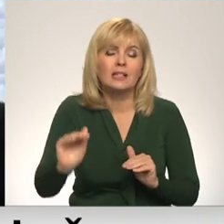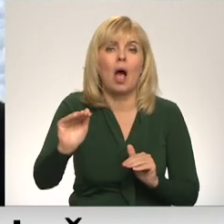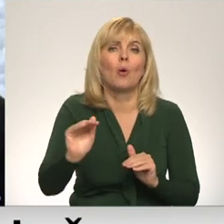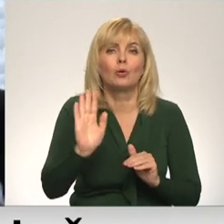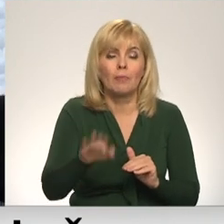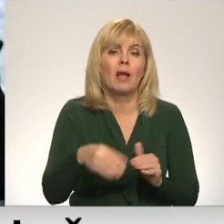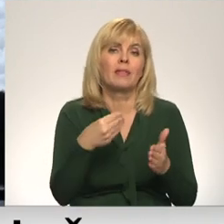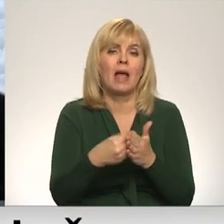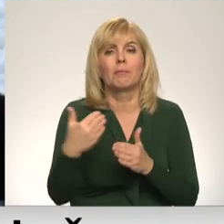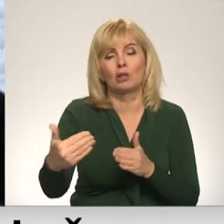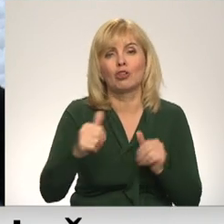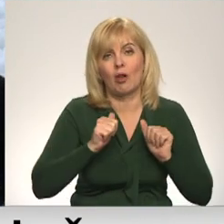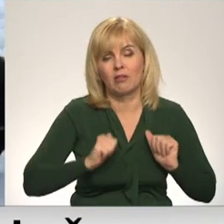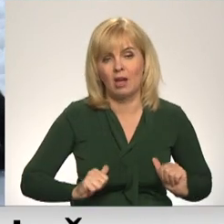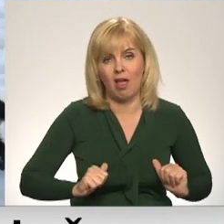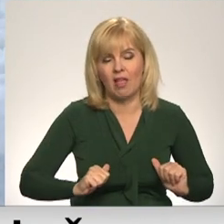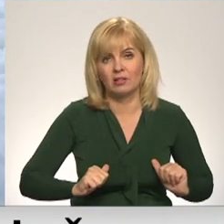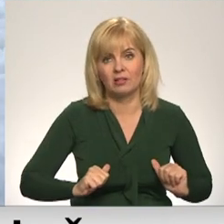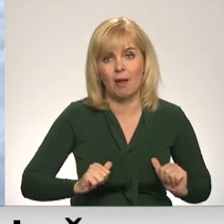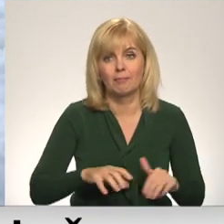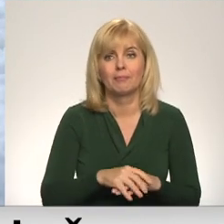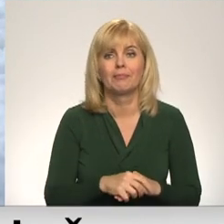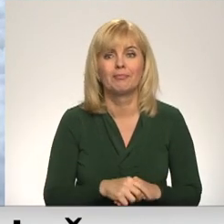visi derīgi dienas. Jā!